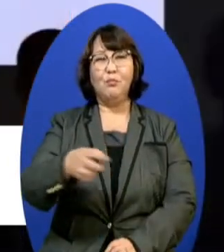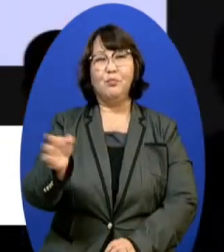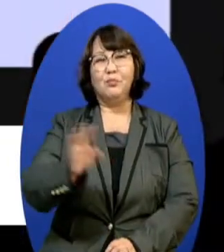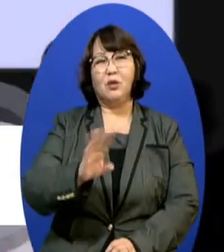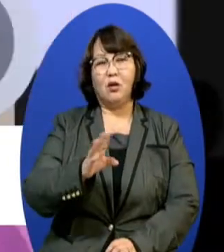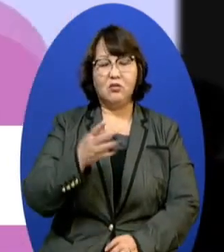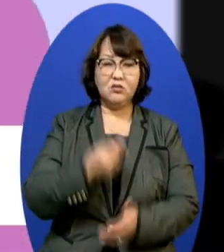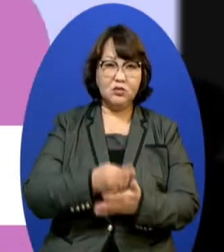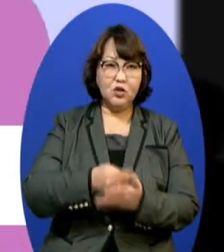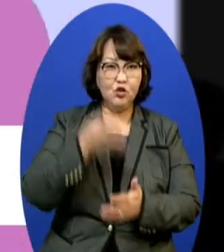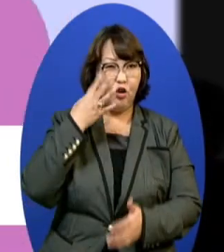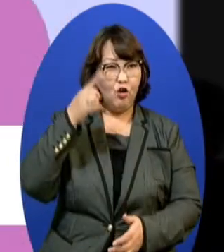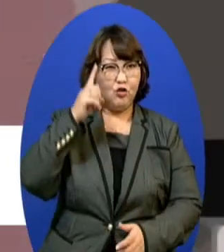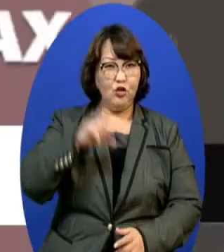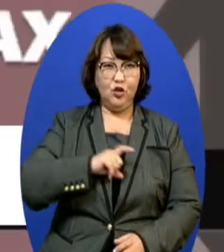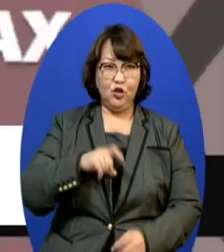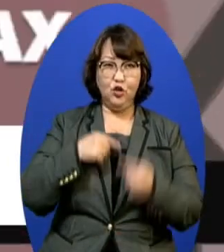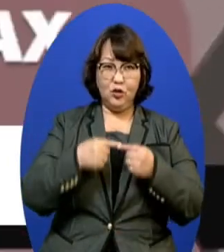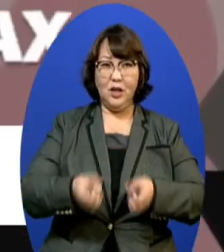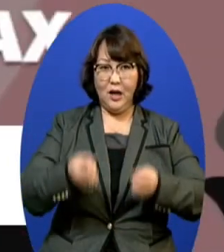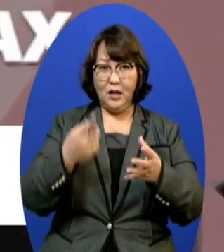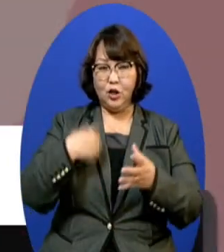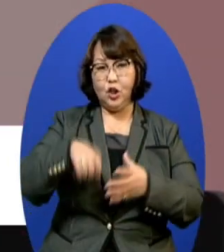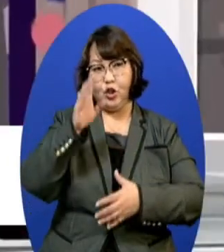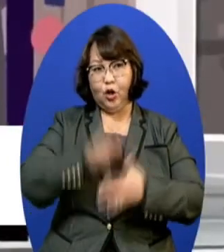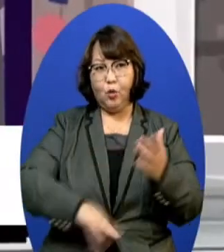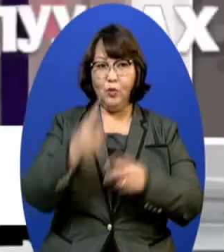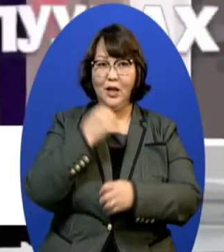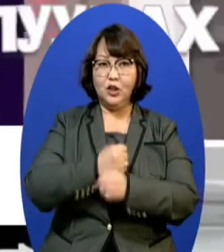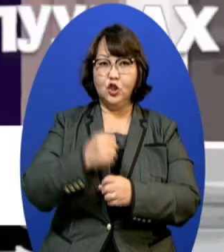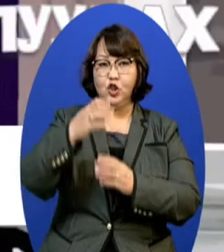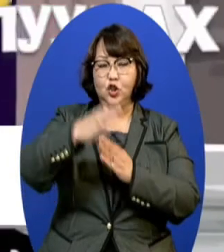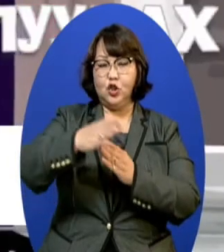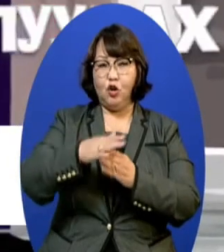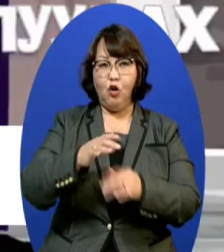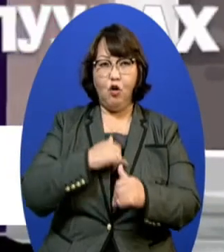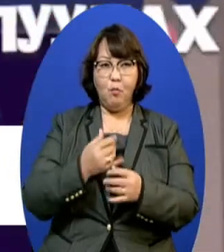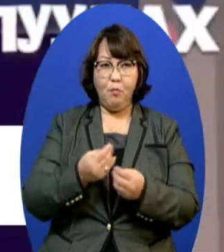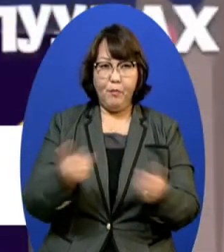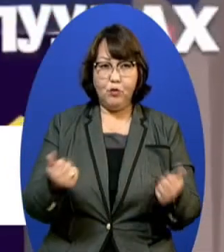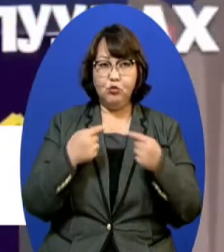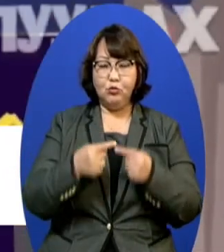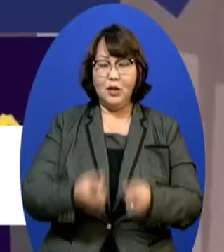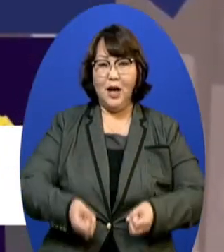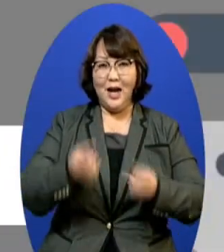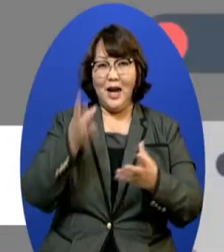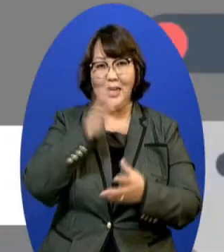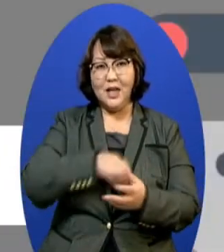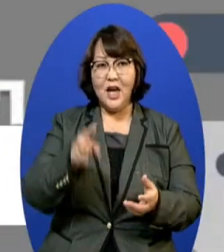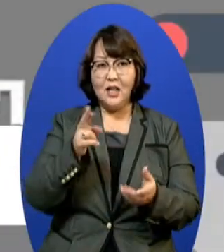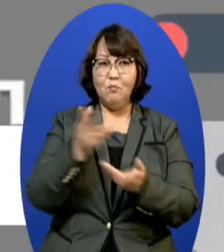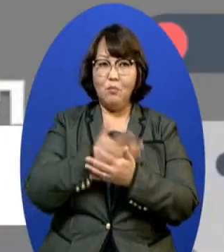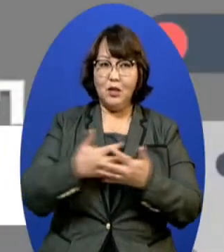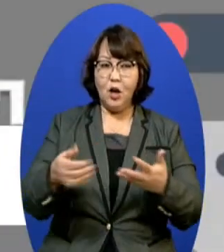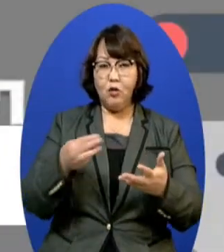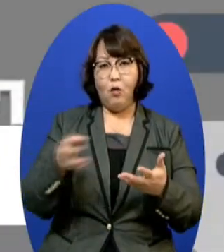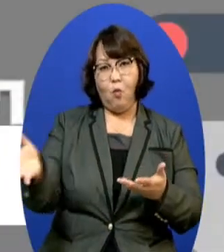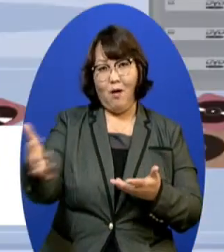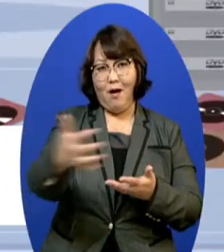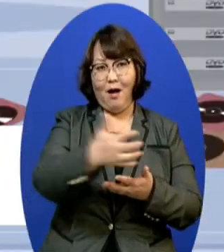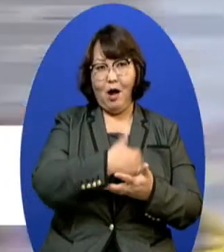гарсан тохиолдолд торгох, үйл ажиллагааг зогсоох, хохирол барагдуулах, зөрчил гаргахад ашигласан эд хөрөнгө, тоног төхөөрөмжийг хураах гэх